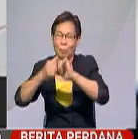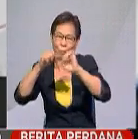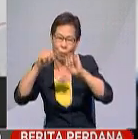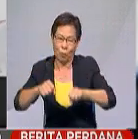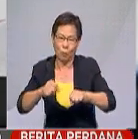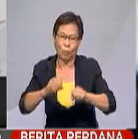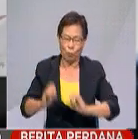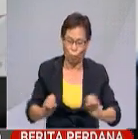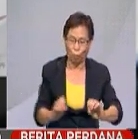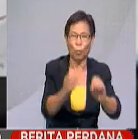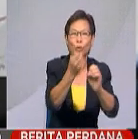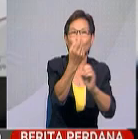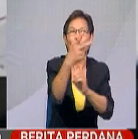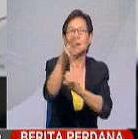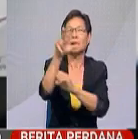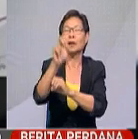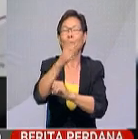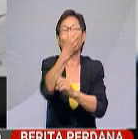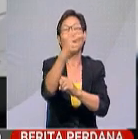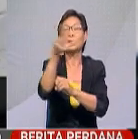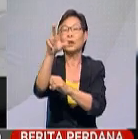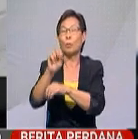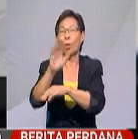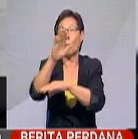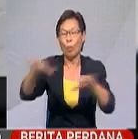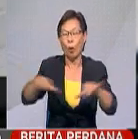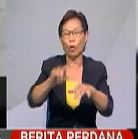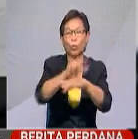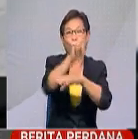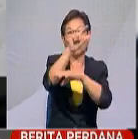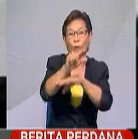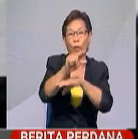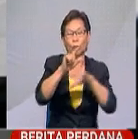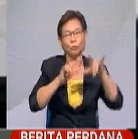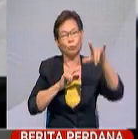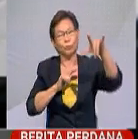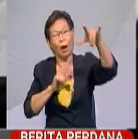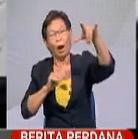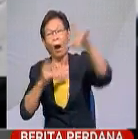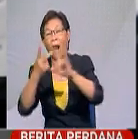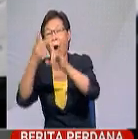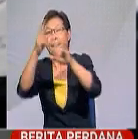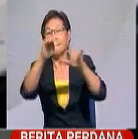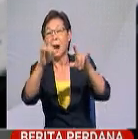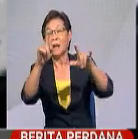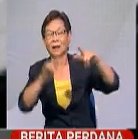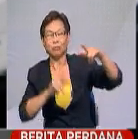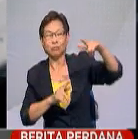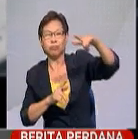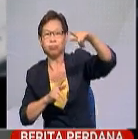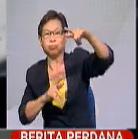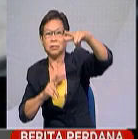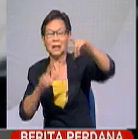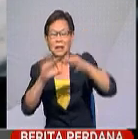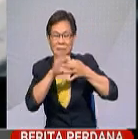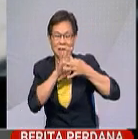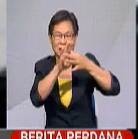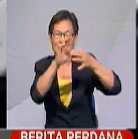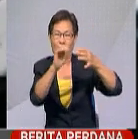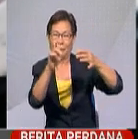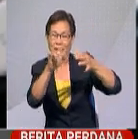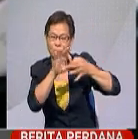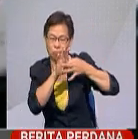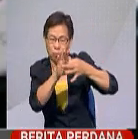Operasi kira-kira 12.30 tengah hari tadi dilakukan menggunakan sebuah pesawat khas oleh MADA dengan kerjasama Jabatan Meteorologi